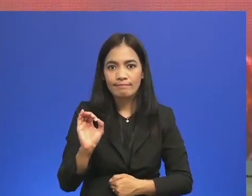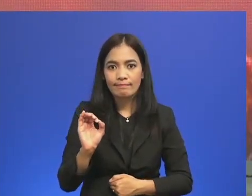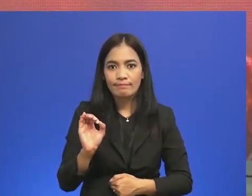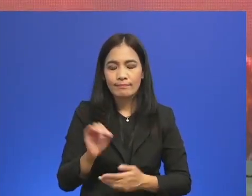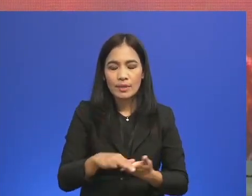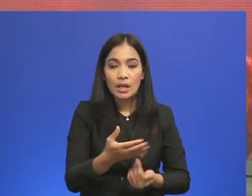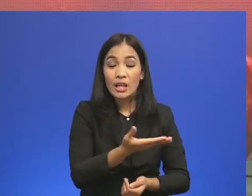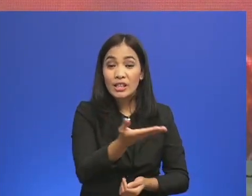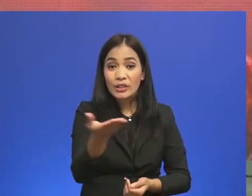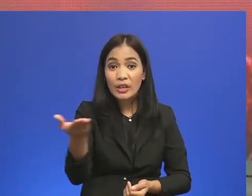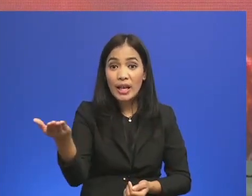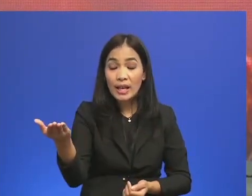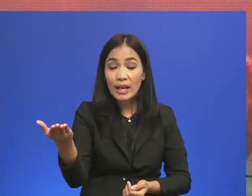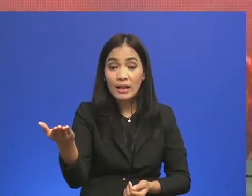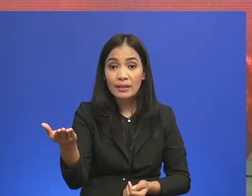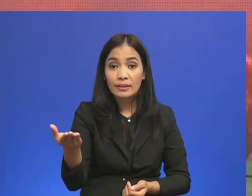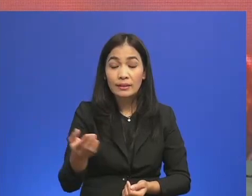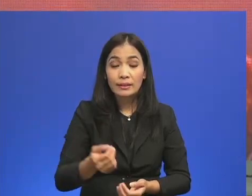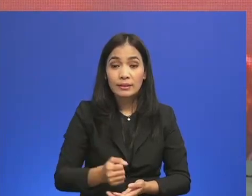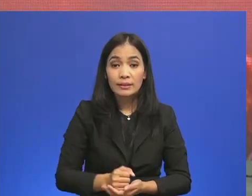Saudara akan